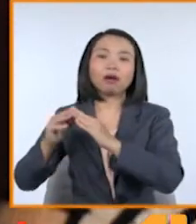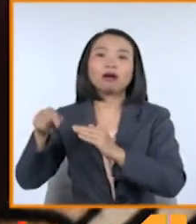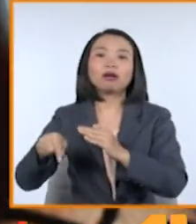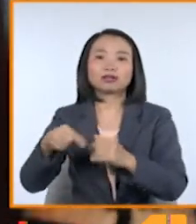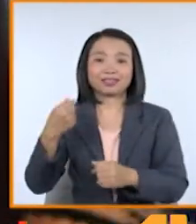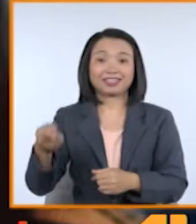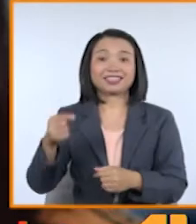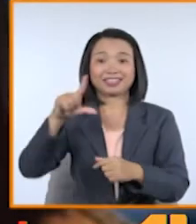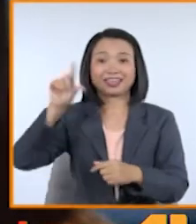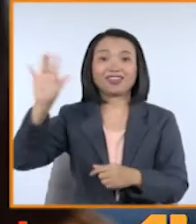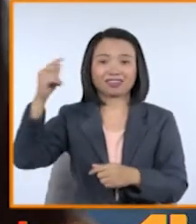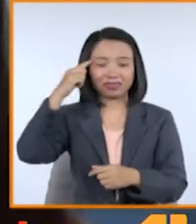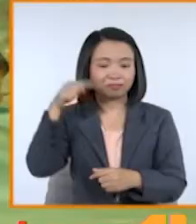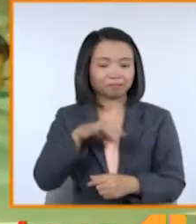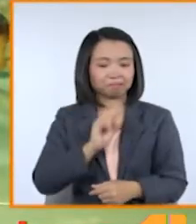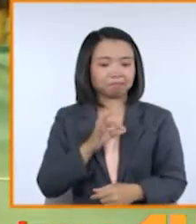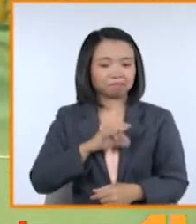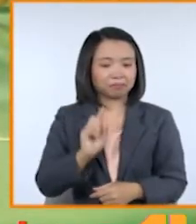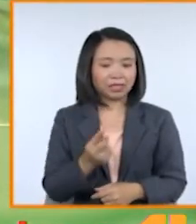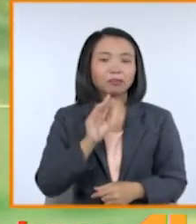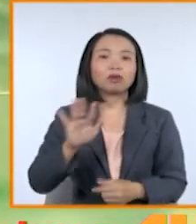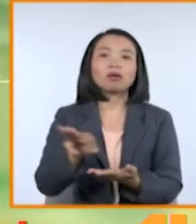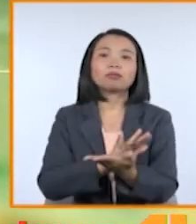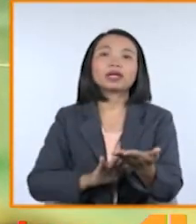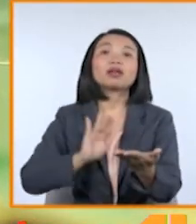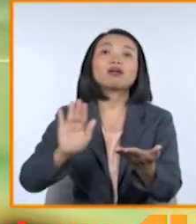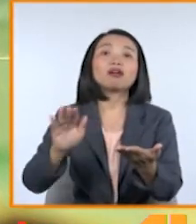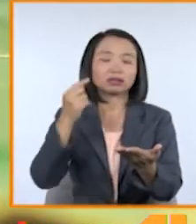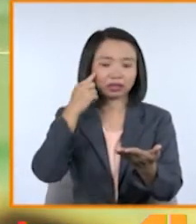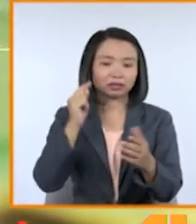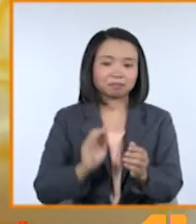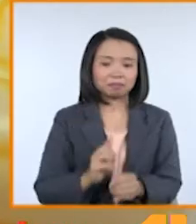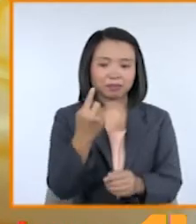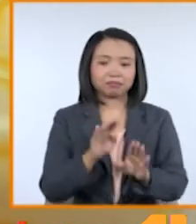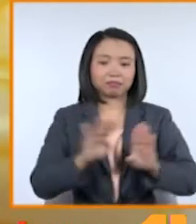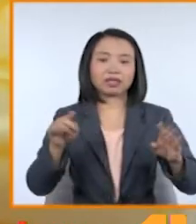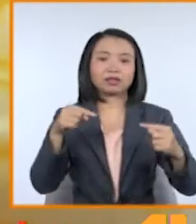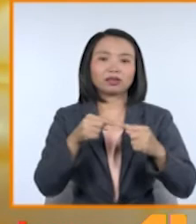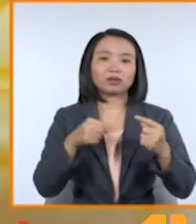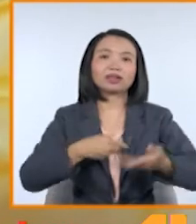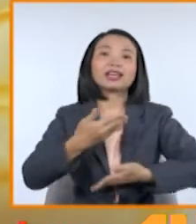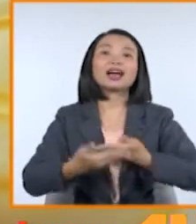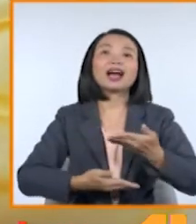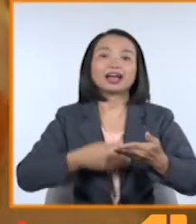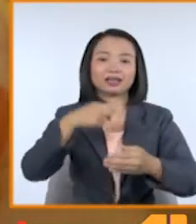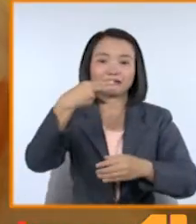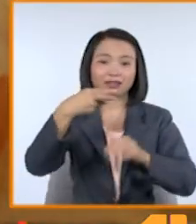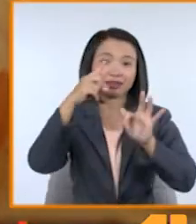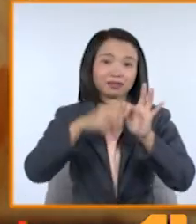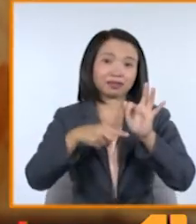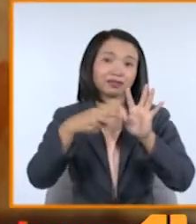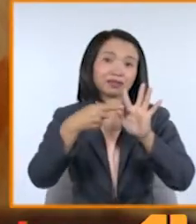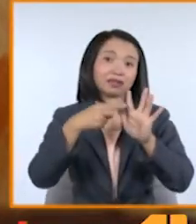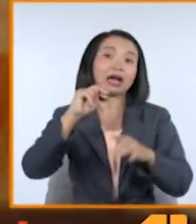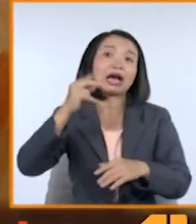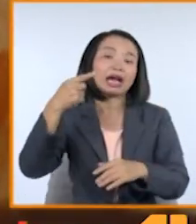ตี้มอลล์ที่เพิ่งเริ่มต้นในกรุงพนมเปญและคิดว่าการเข้าไปเปิดสาขาในห้างก็ไม่ใช่เรื่องไกลตัวสำหรับธุรกิจโดนัท